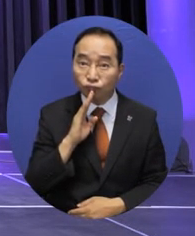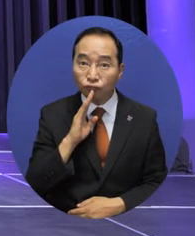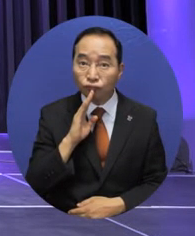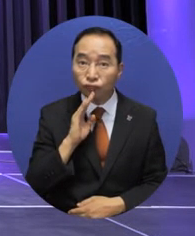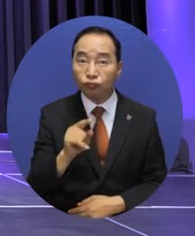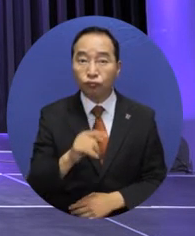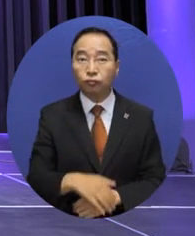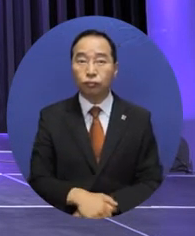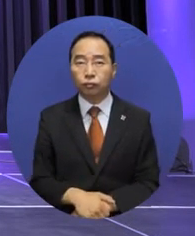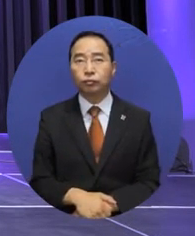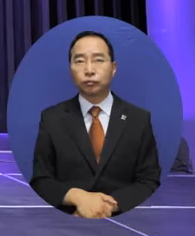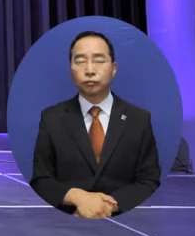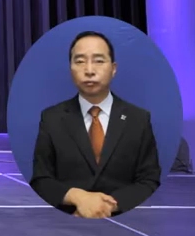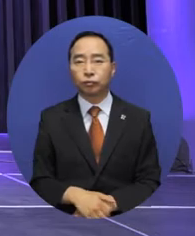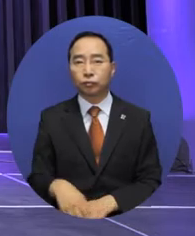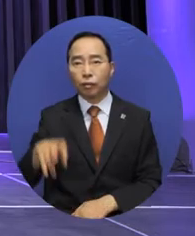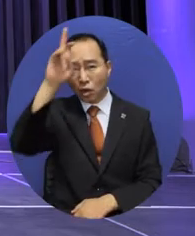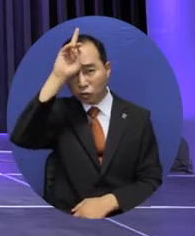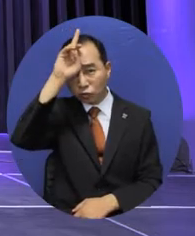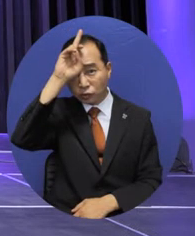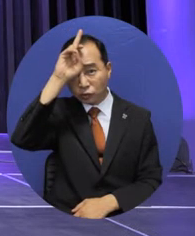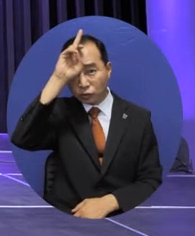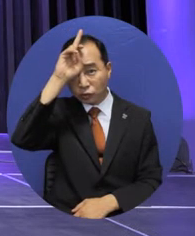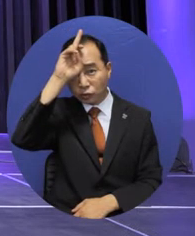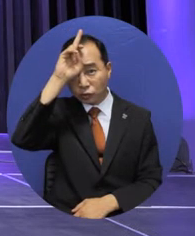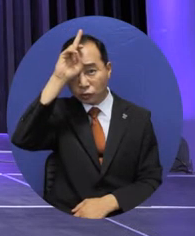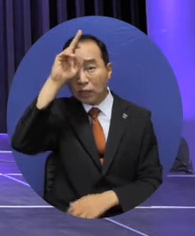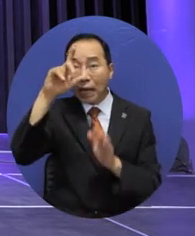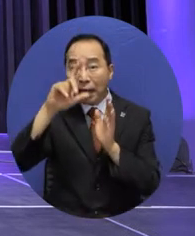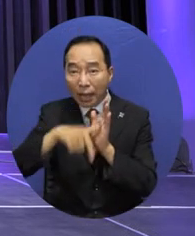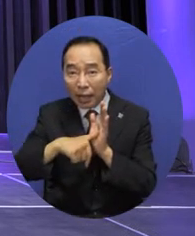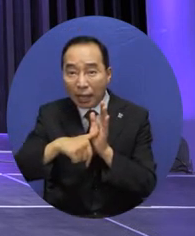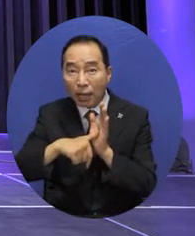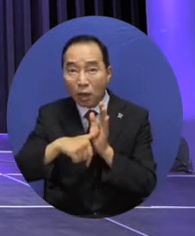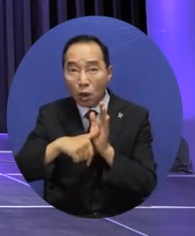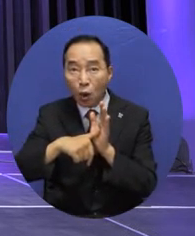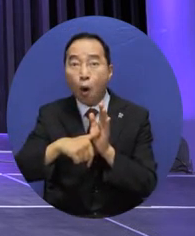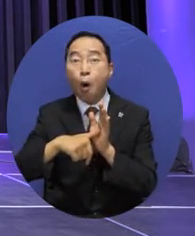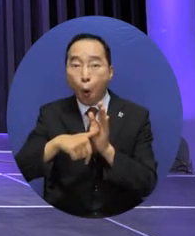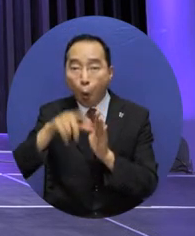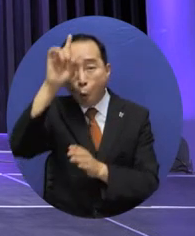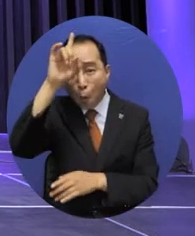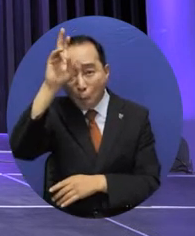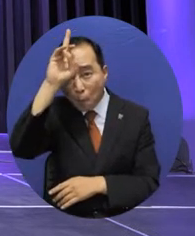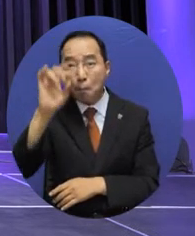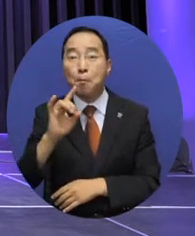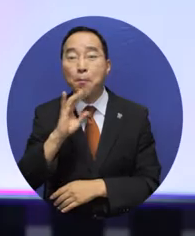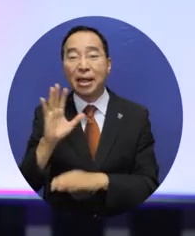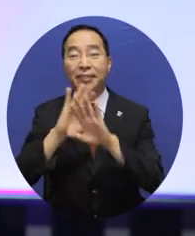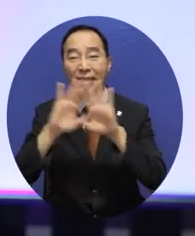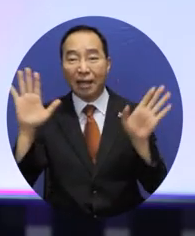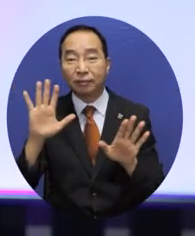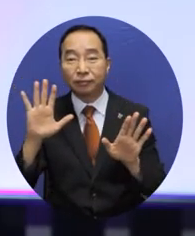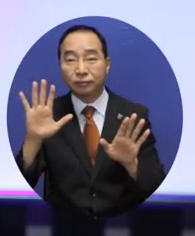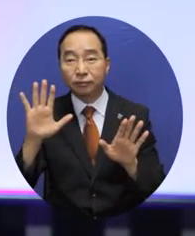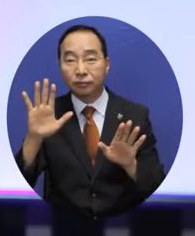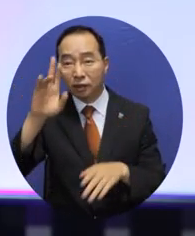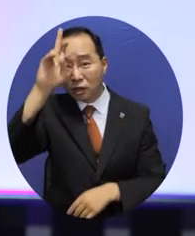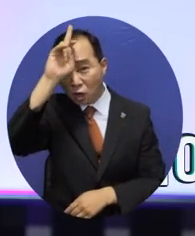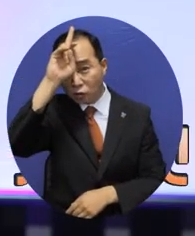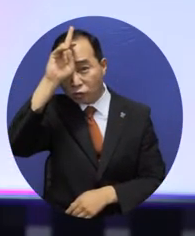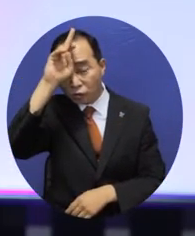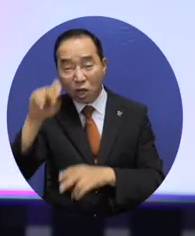0.001초도 모자라지도 남지도 않는 그 극점만 낮입니다. 12시 1분이라